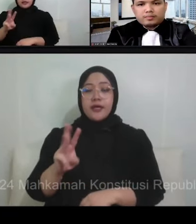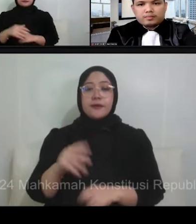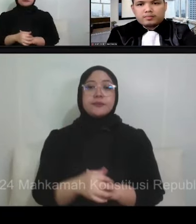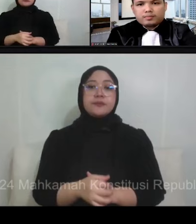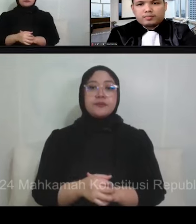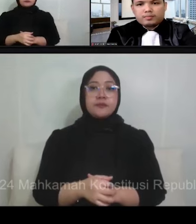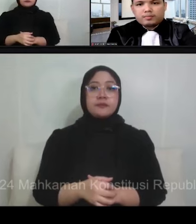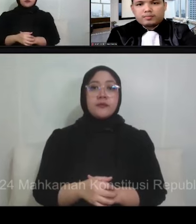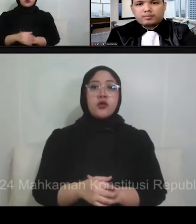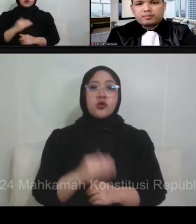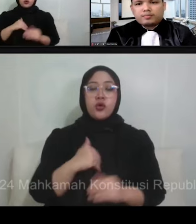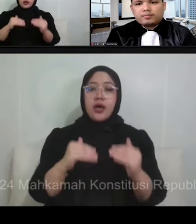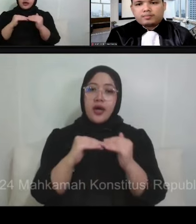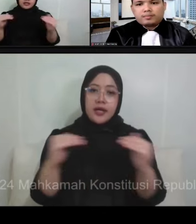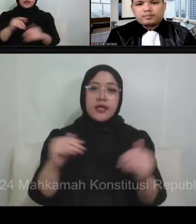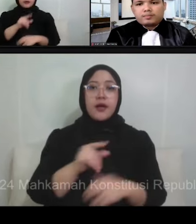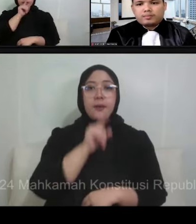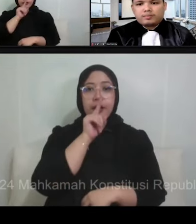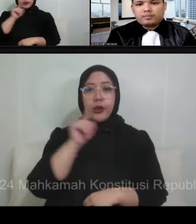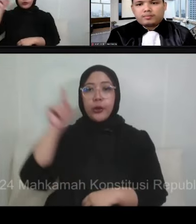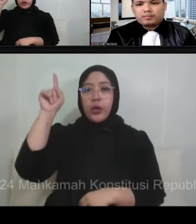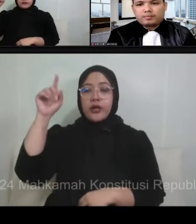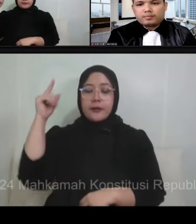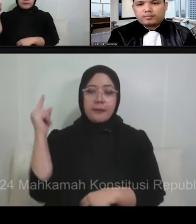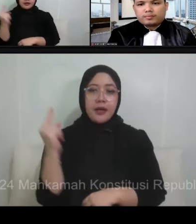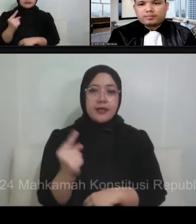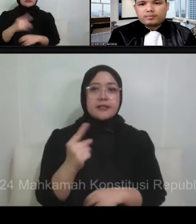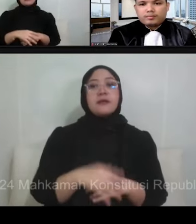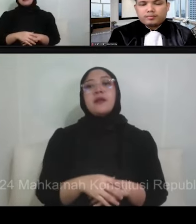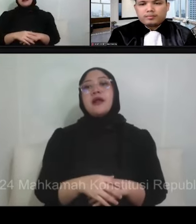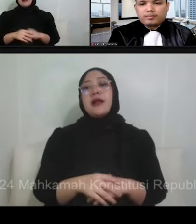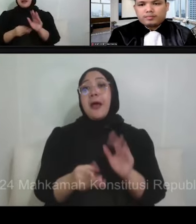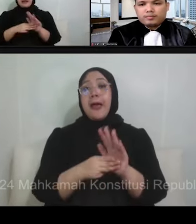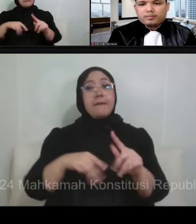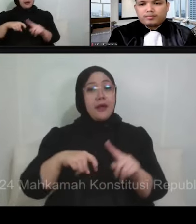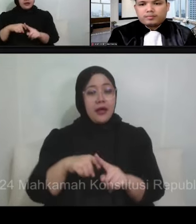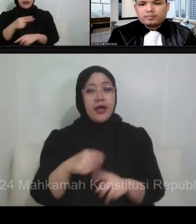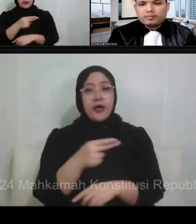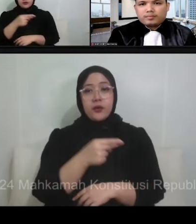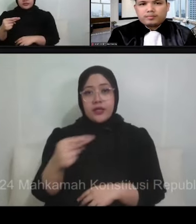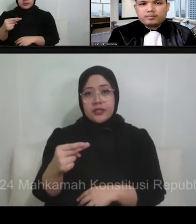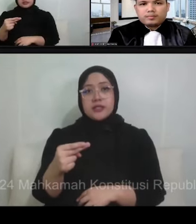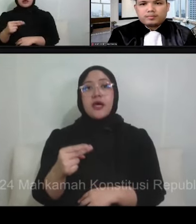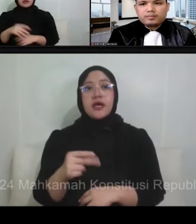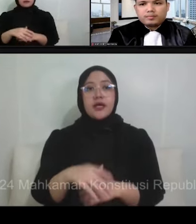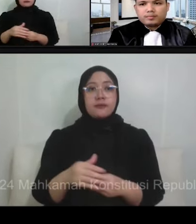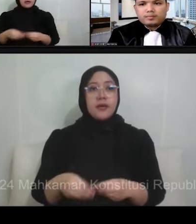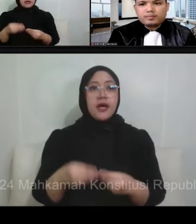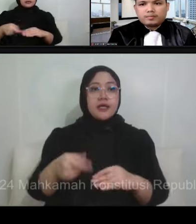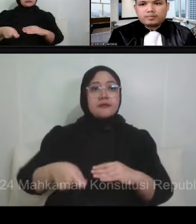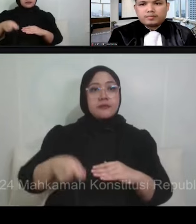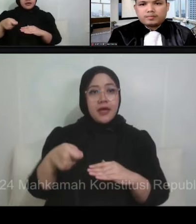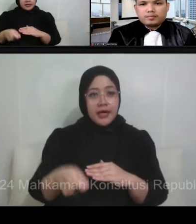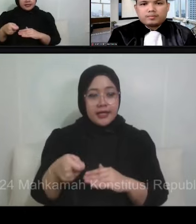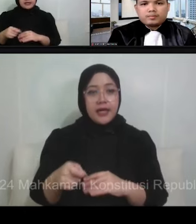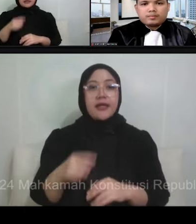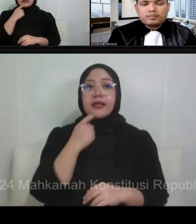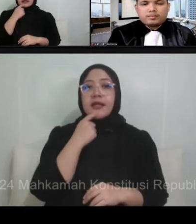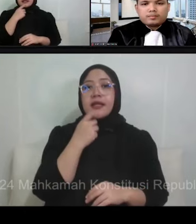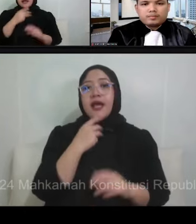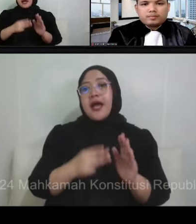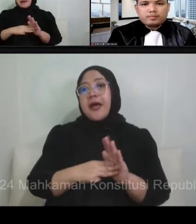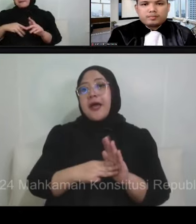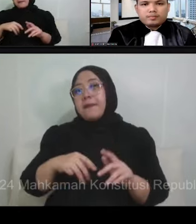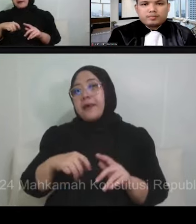keadilan berdasarkan Ketuhanan Yang Maha Esa Mahkamah Konstitusi Republik Indonesia yang mengadili perkara konstitusi pada tingkat